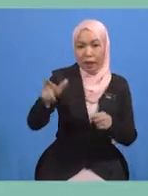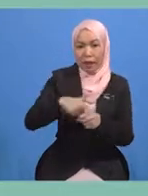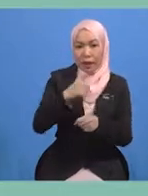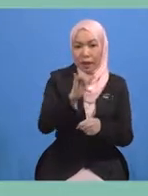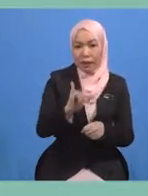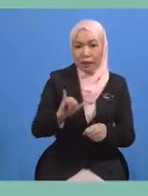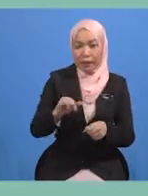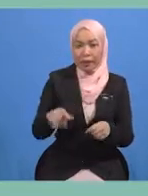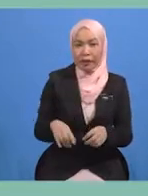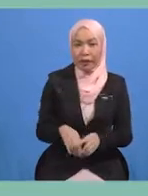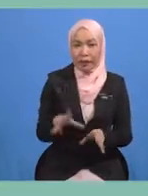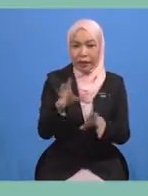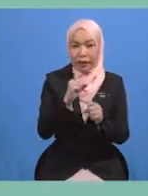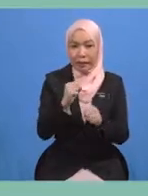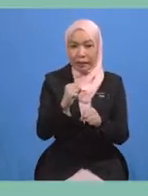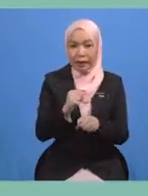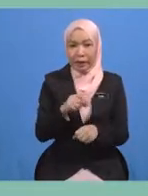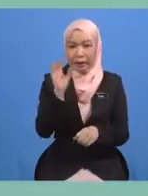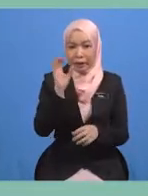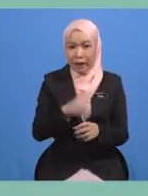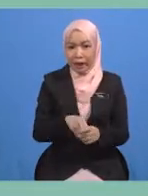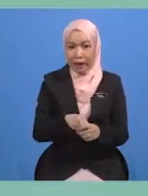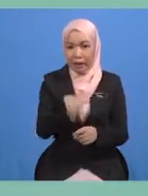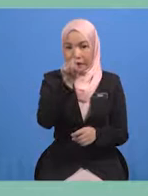dijana dalam satu saat.